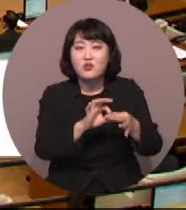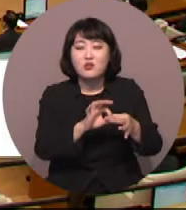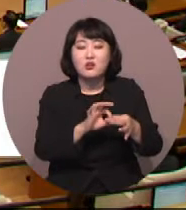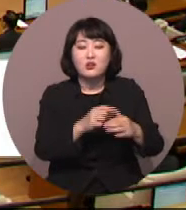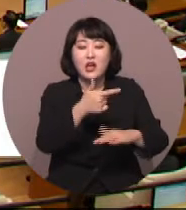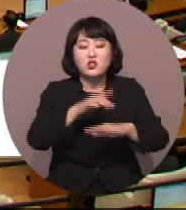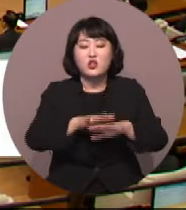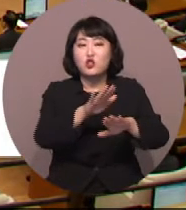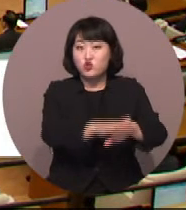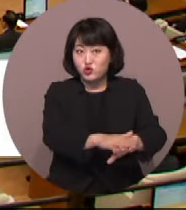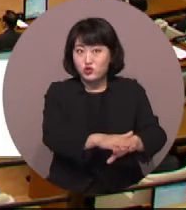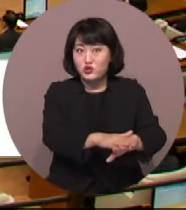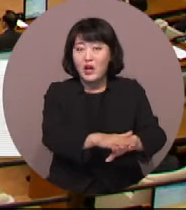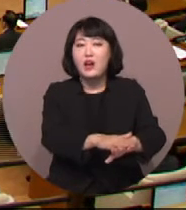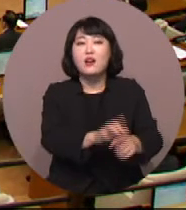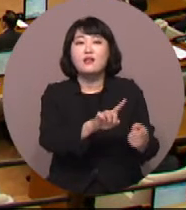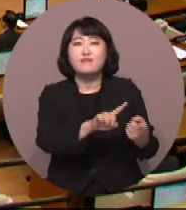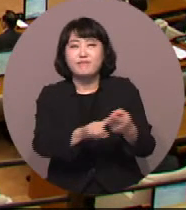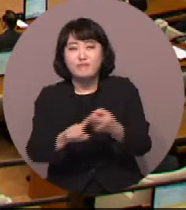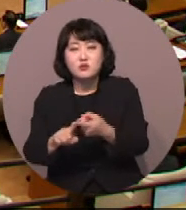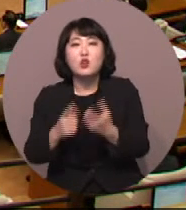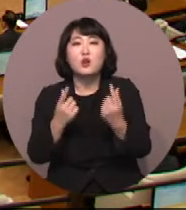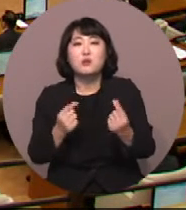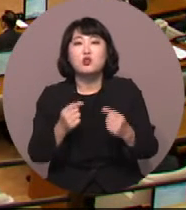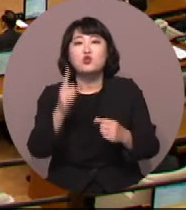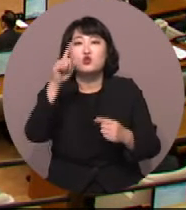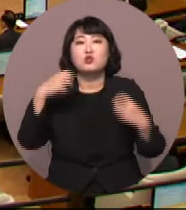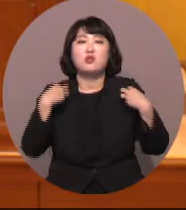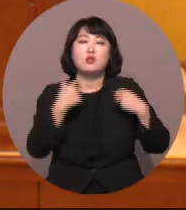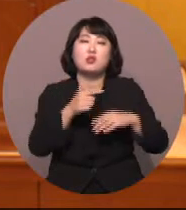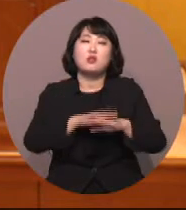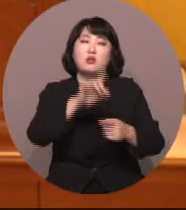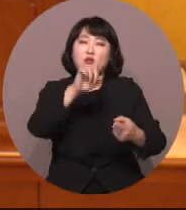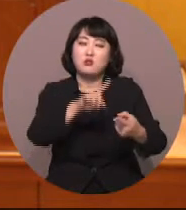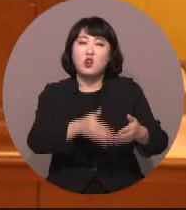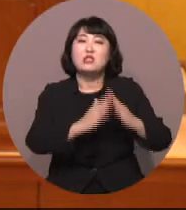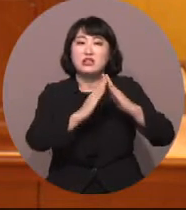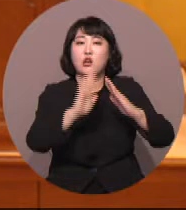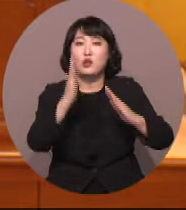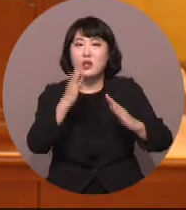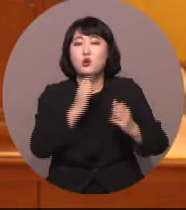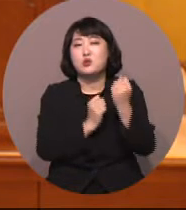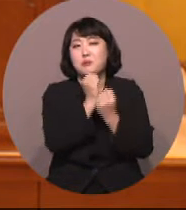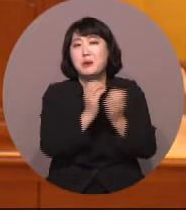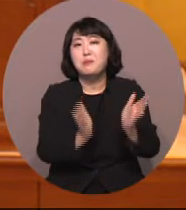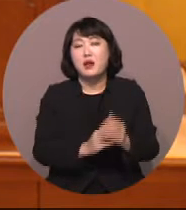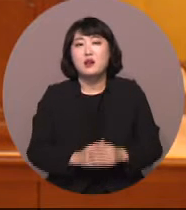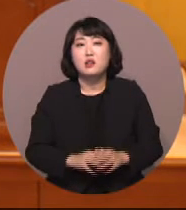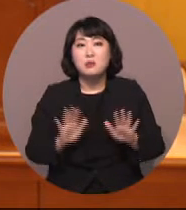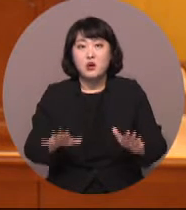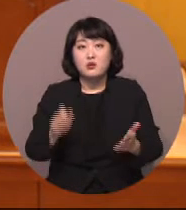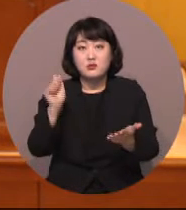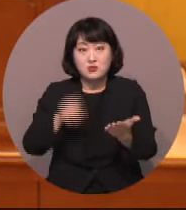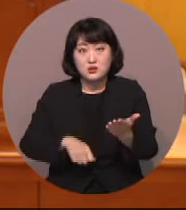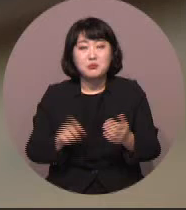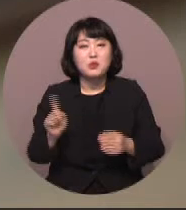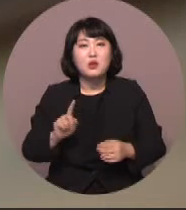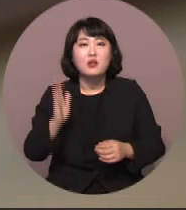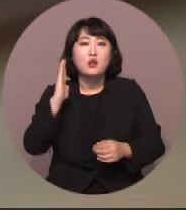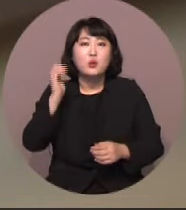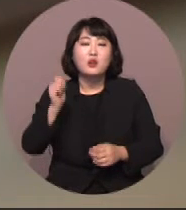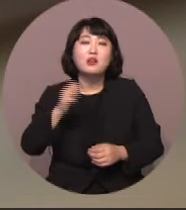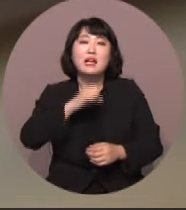정책 기조를 확립하기 위해 우주 척을 대전의 설치해야 한다고 설명했습니다 이번 결의안은 대통령